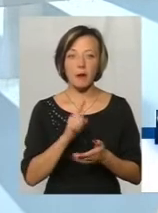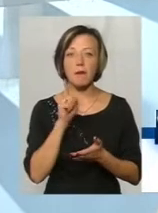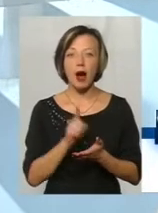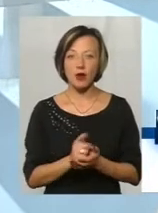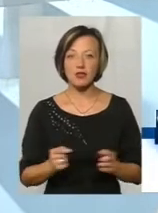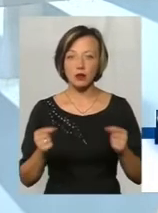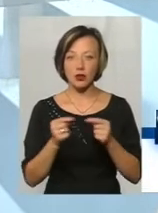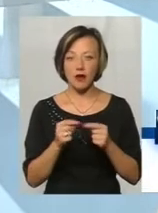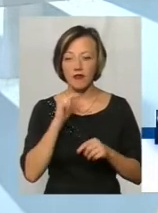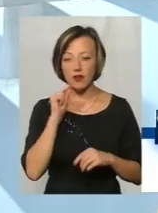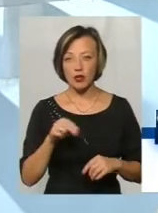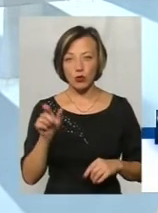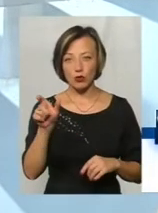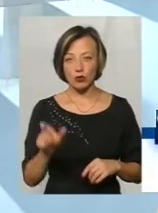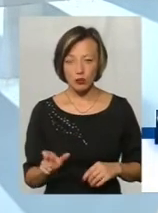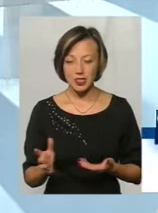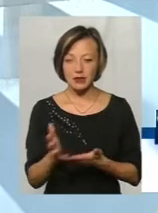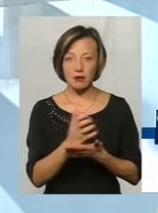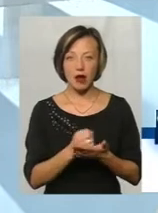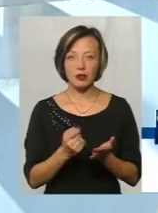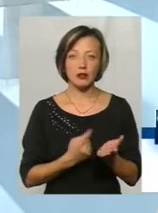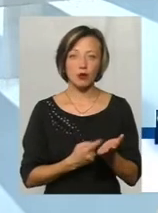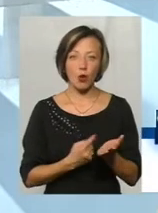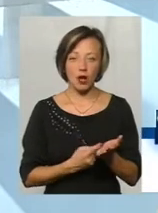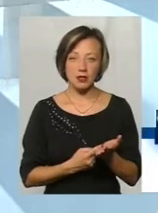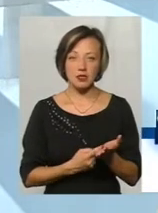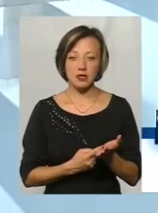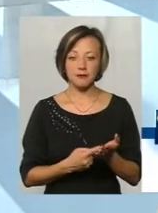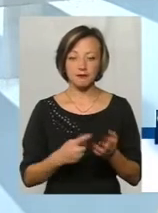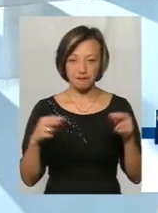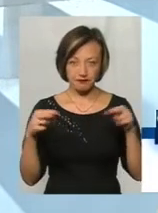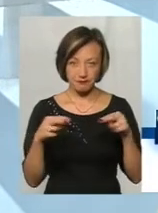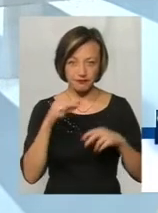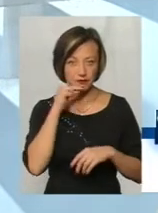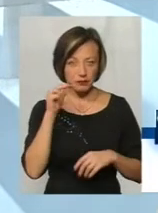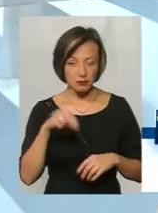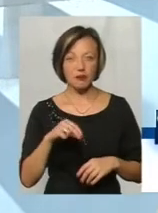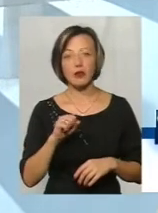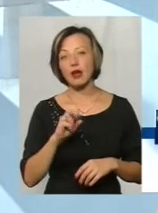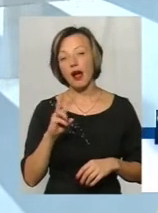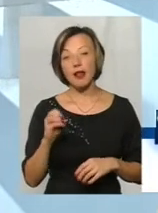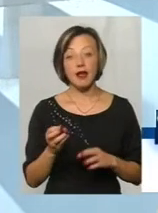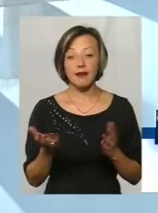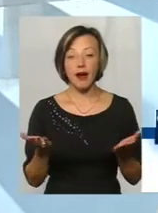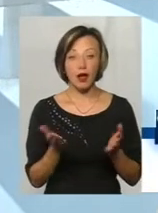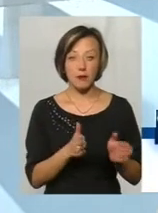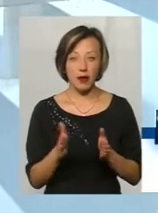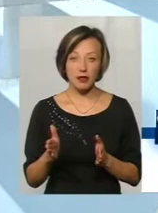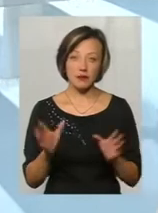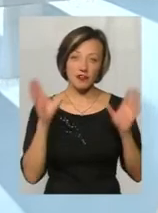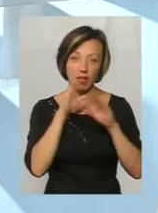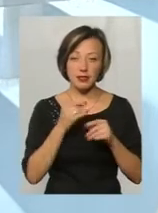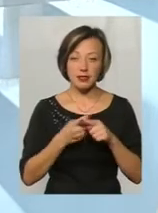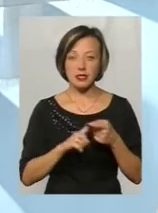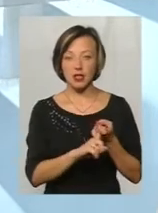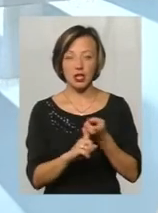винну особу, зібрати докази на доведення її вини, Але вже який механізм, наскільки це вдасться, це